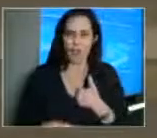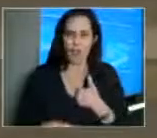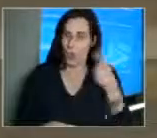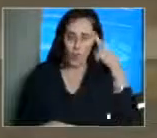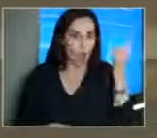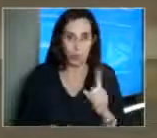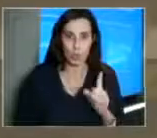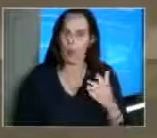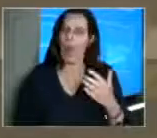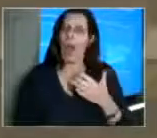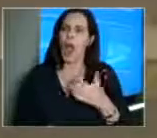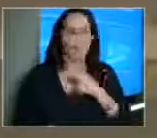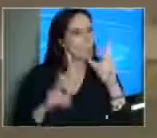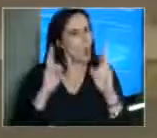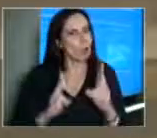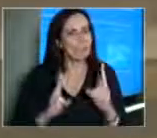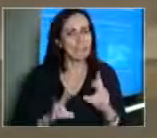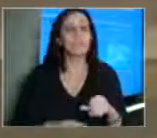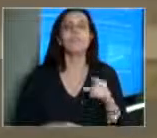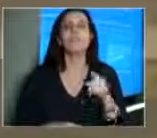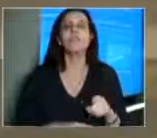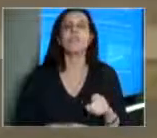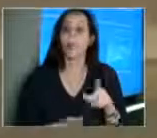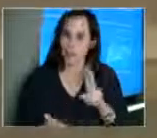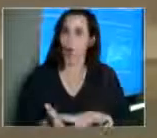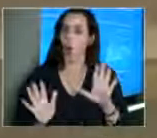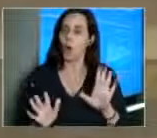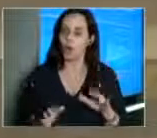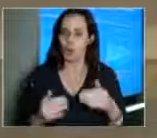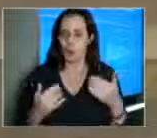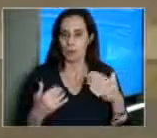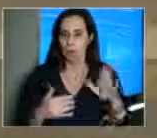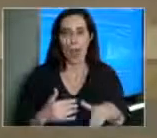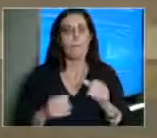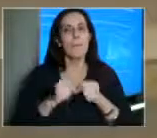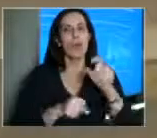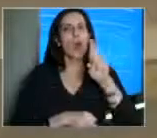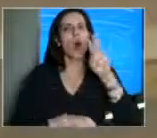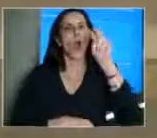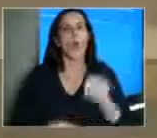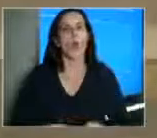לא יודעים, אנחנו לא נפסיק. וזה נכון ביחס היום לרון הרד ולגיא